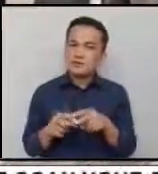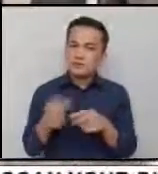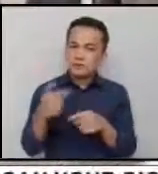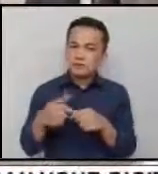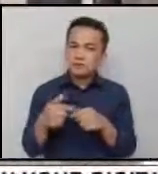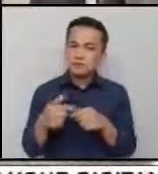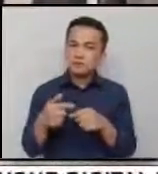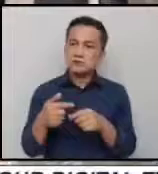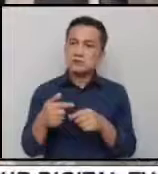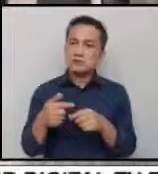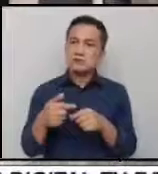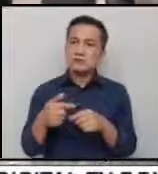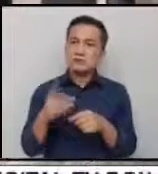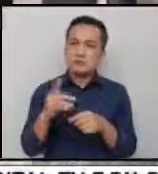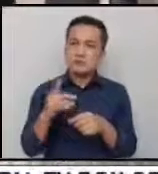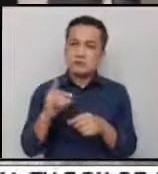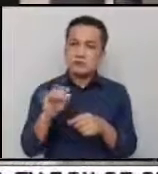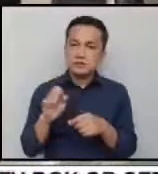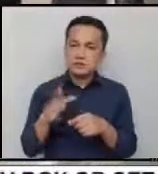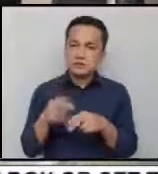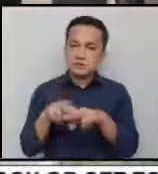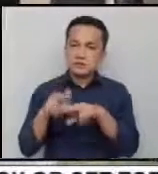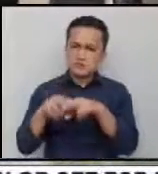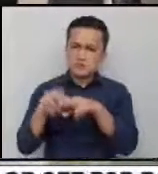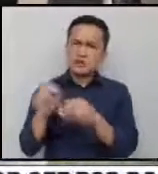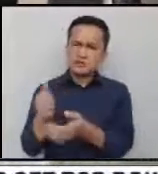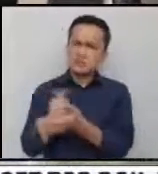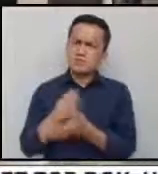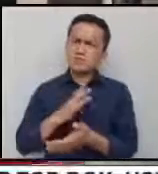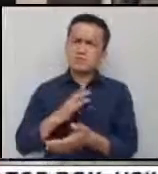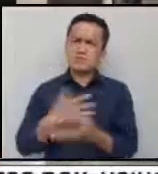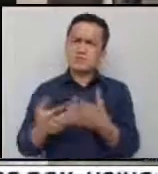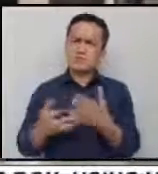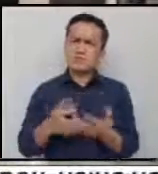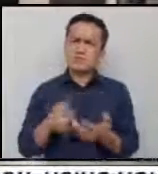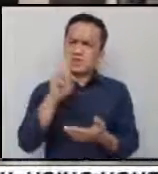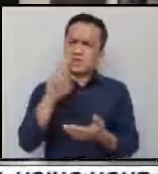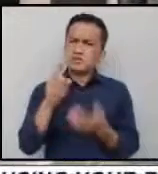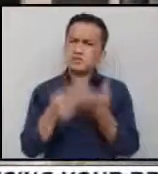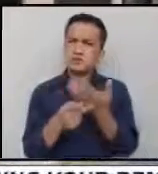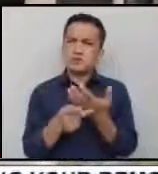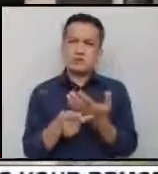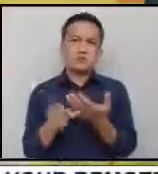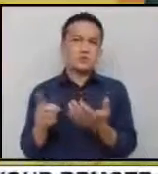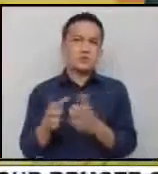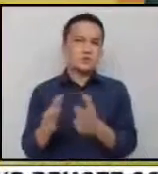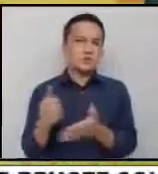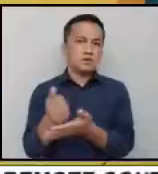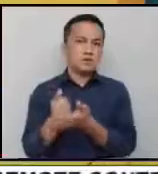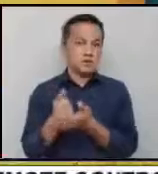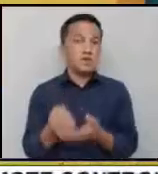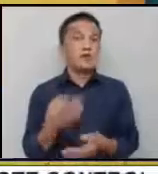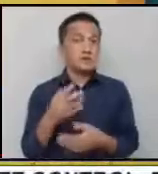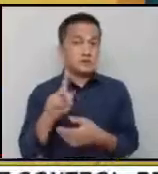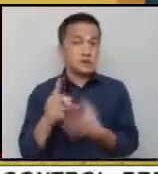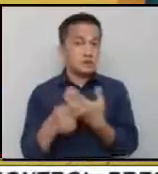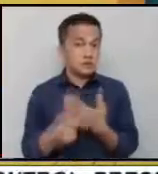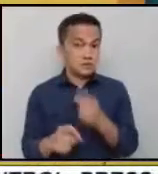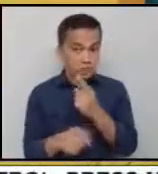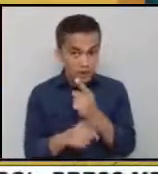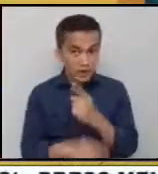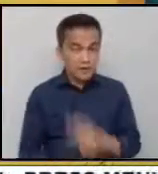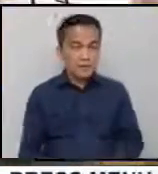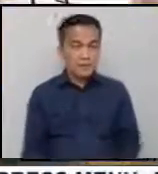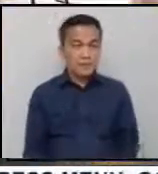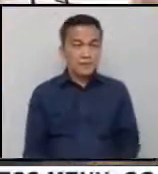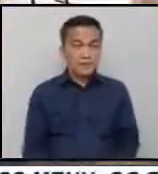gasolina, kahit paano nakakatulong, kahit sabi mo 1 kilong bigas yan, malaking bagay yan. Magkano 1 kilong bigas ngayon, di ba? Kasama rin sa mga